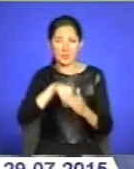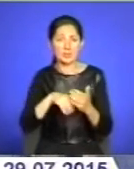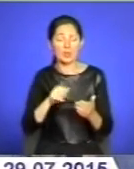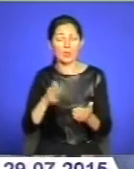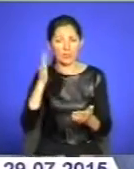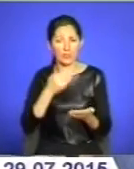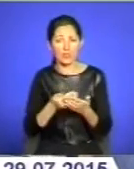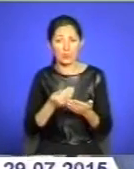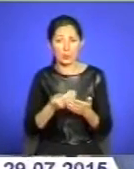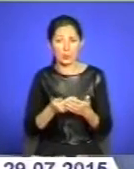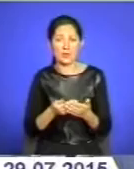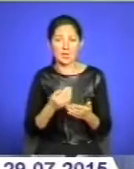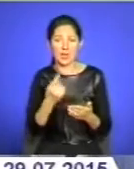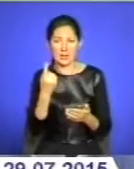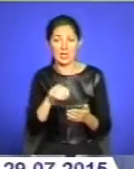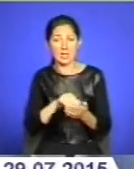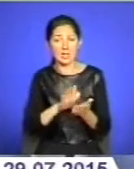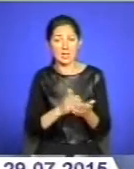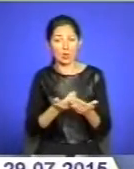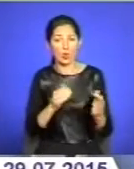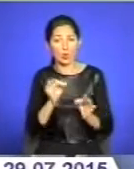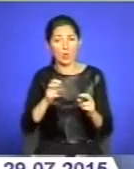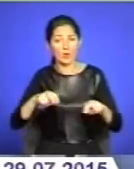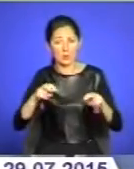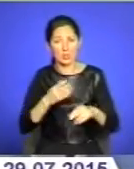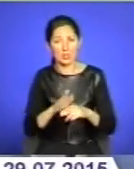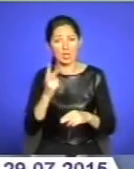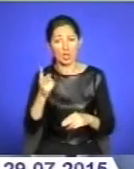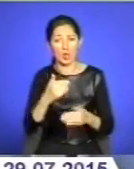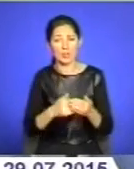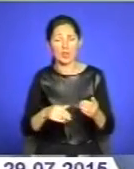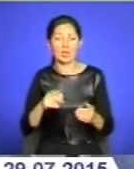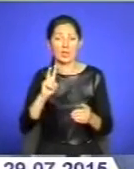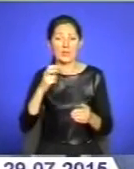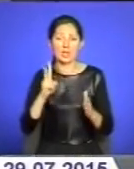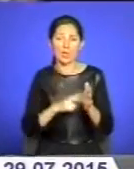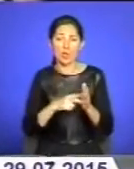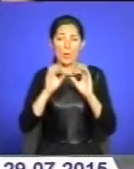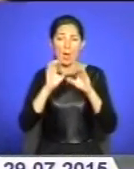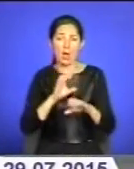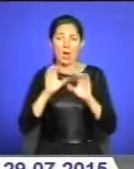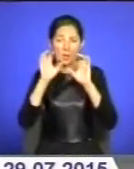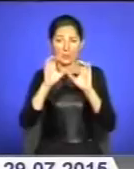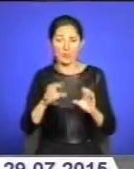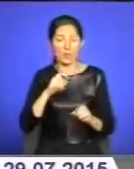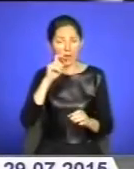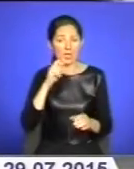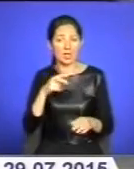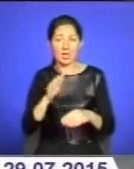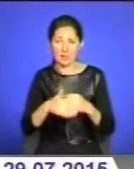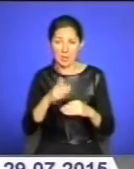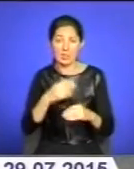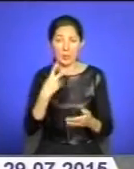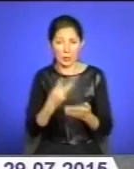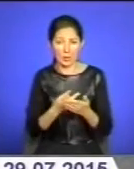реєстру досудових розслідувань за частиною 2 статті 307 Кримінального кодексу України. Санкція статті передбачає покарання у